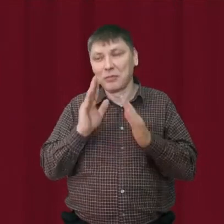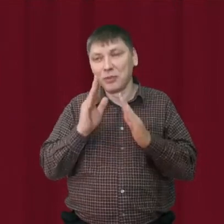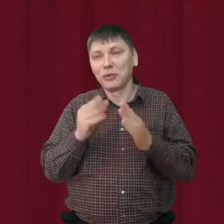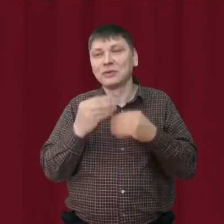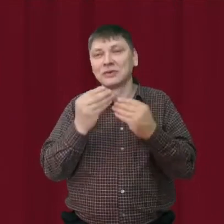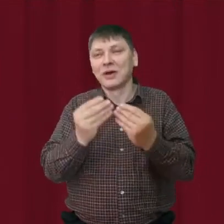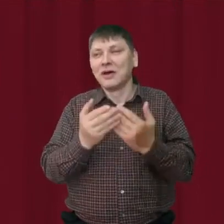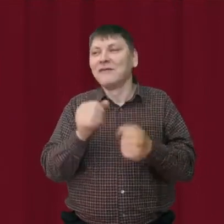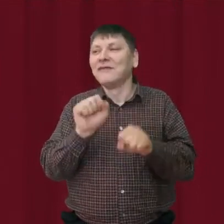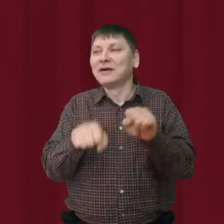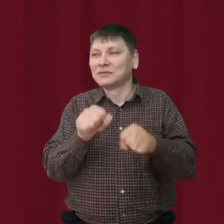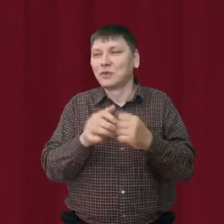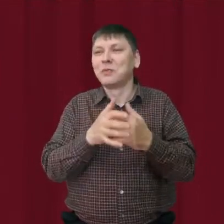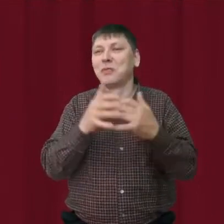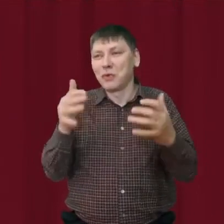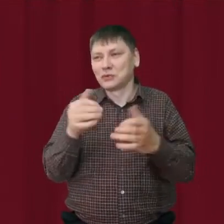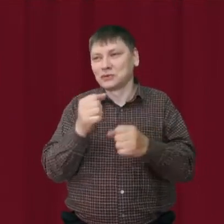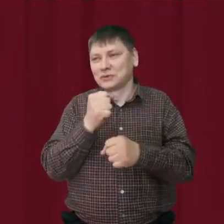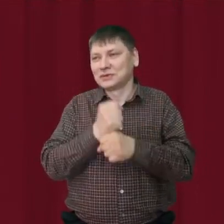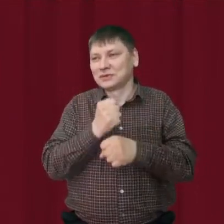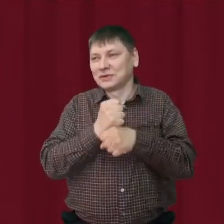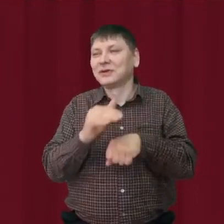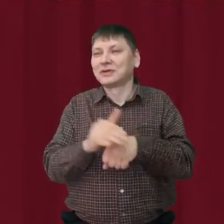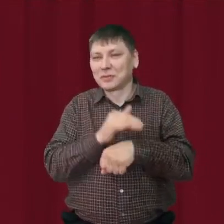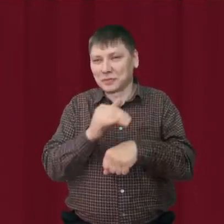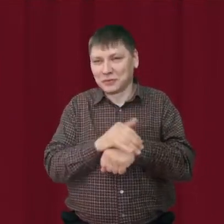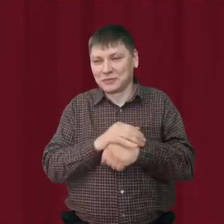еще больше выразить и сделать какое-то добро.